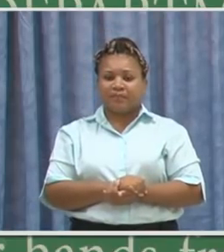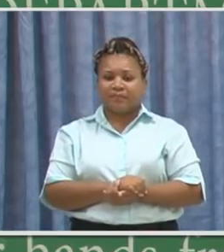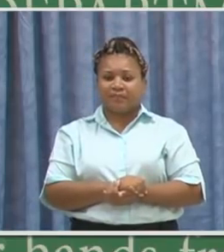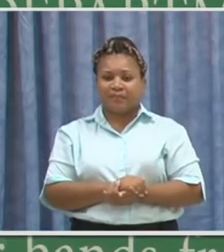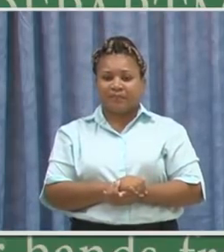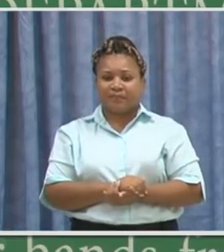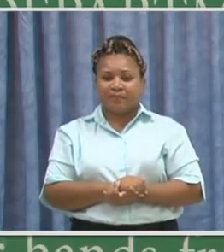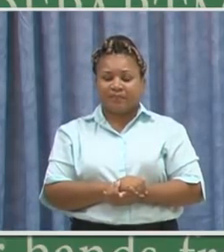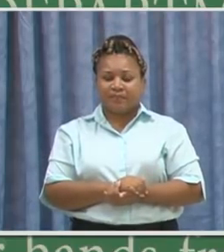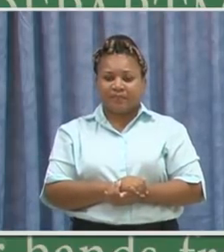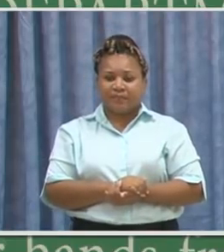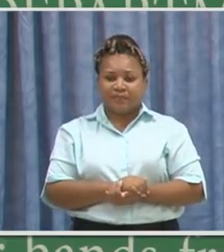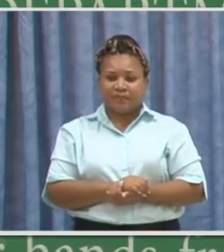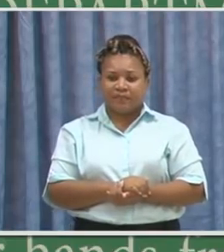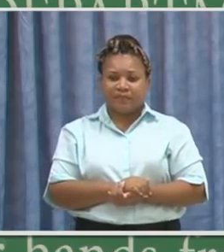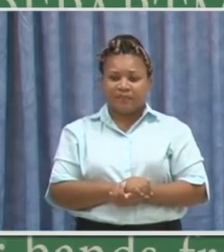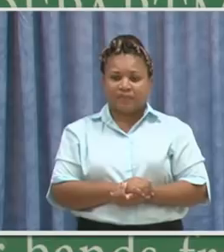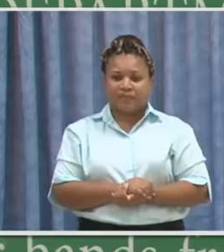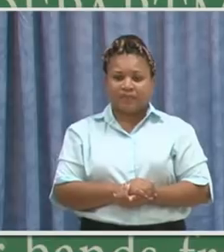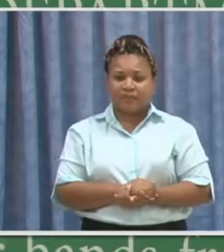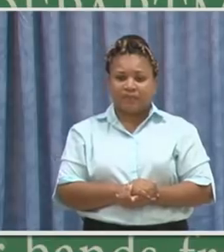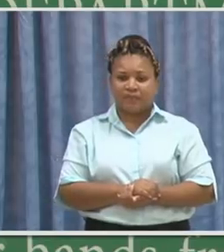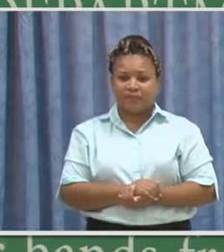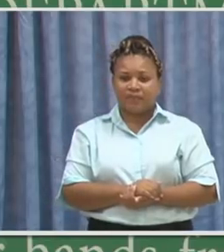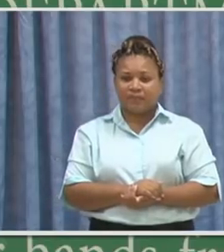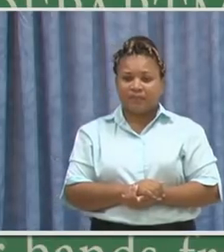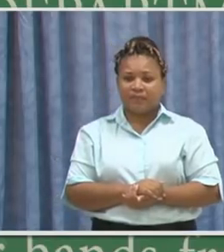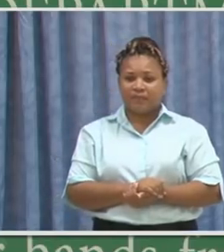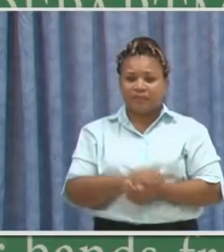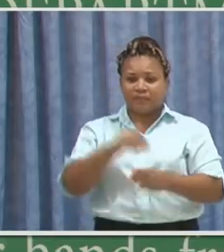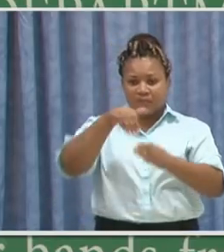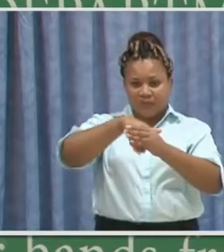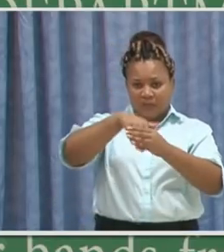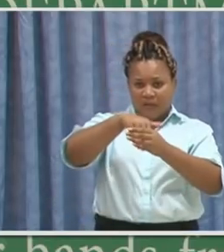premier, l'émotion qui m'a dit grand, c'est insagrination.